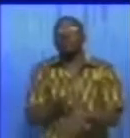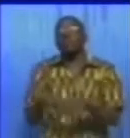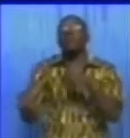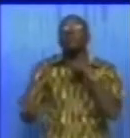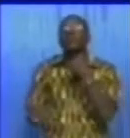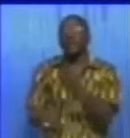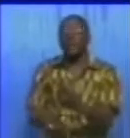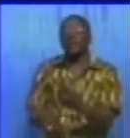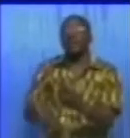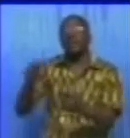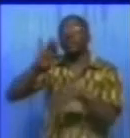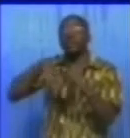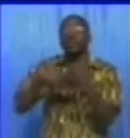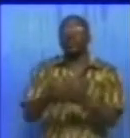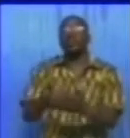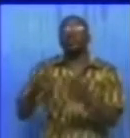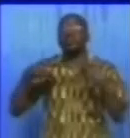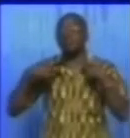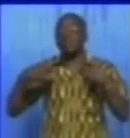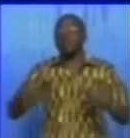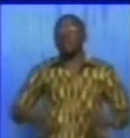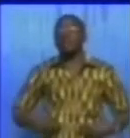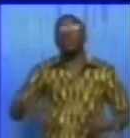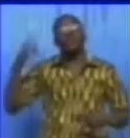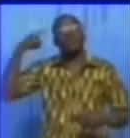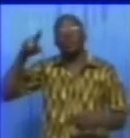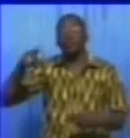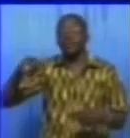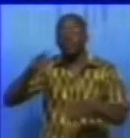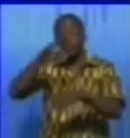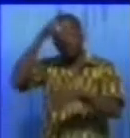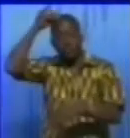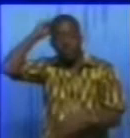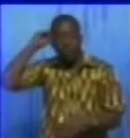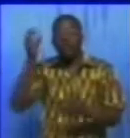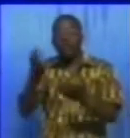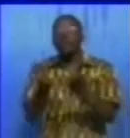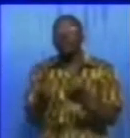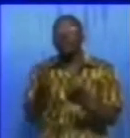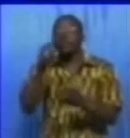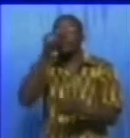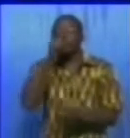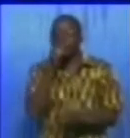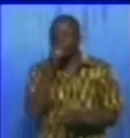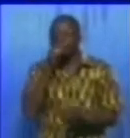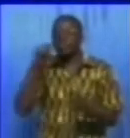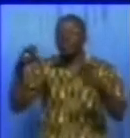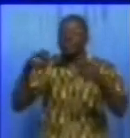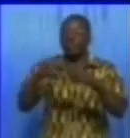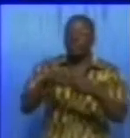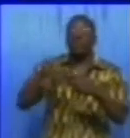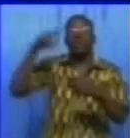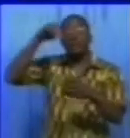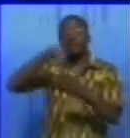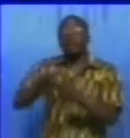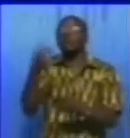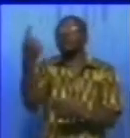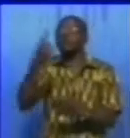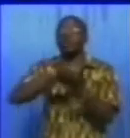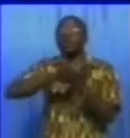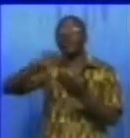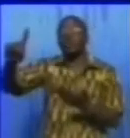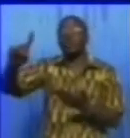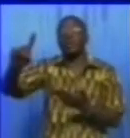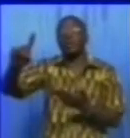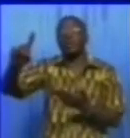que tout habitant de Dori qui veut avoir un branchement privé peut l'avoir dans la semaine. Et